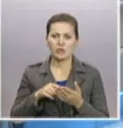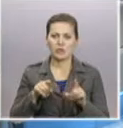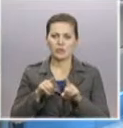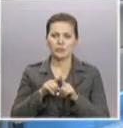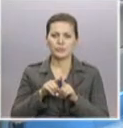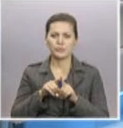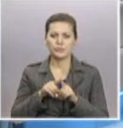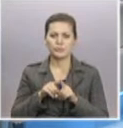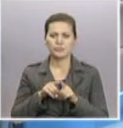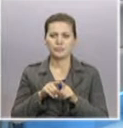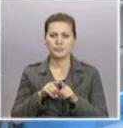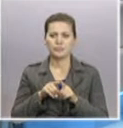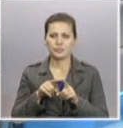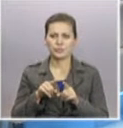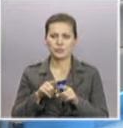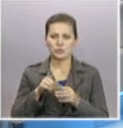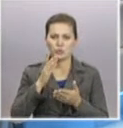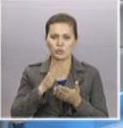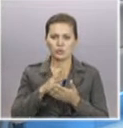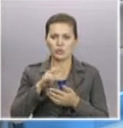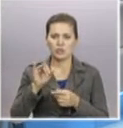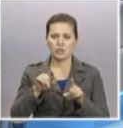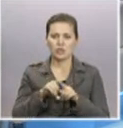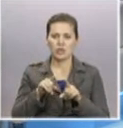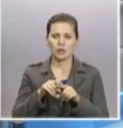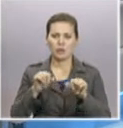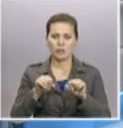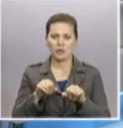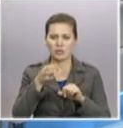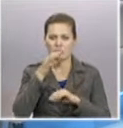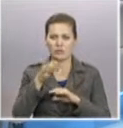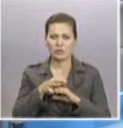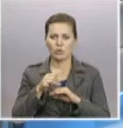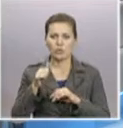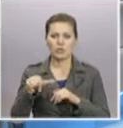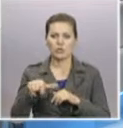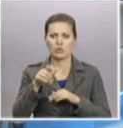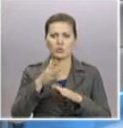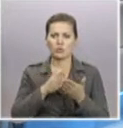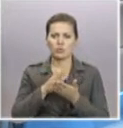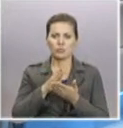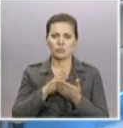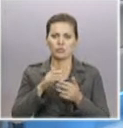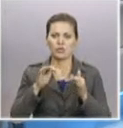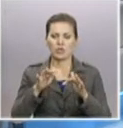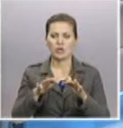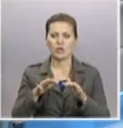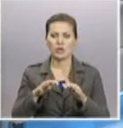вот. Знаете, существует ли такая правовая ответственность у дорожных служб? Дело в том,